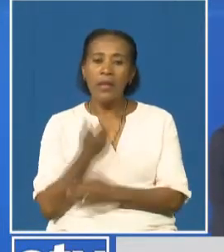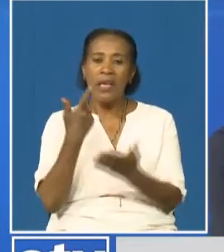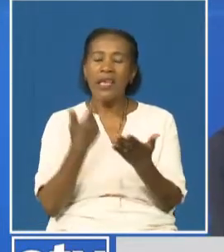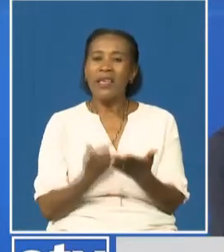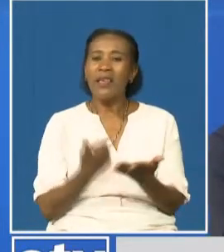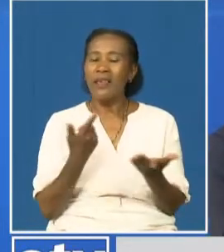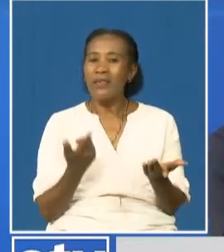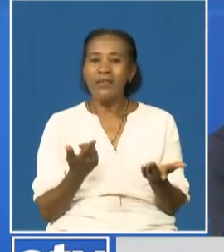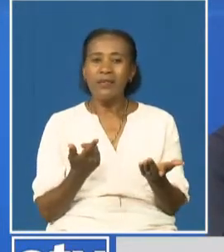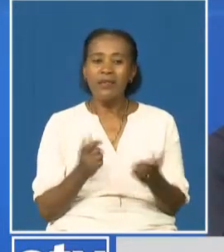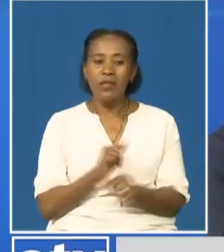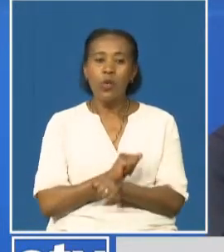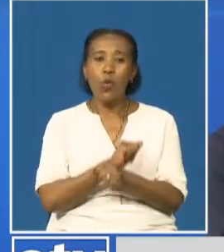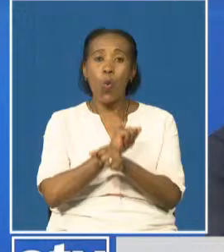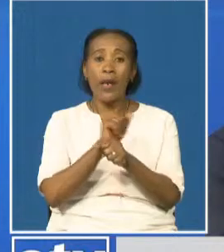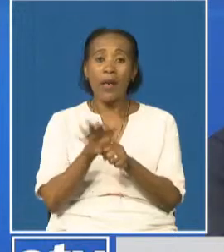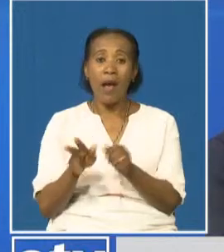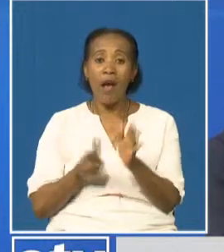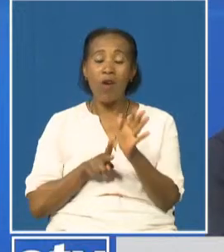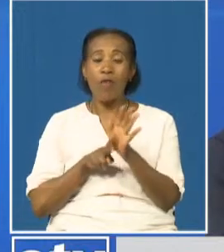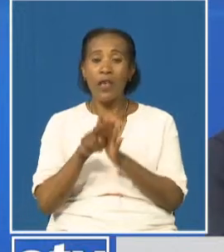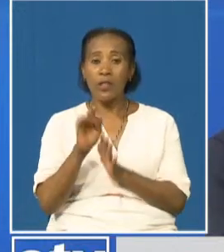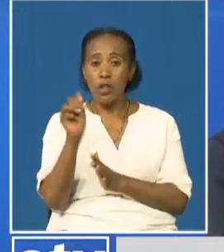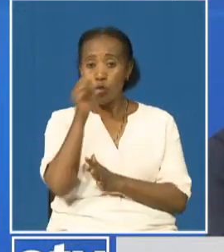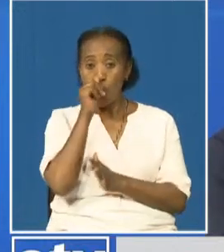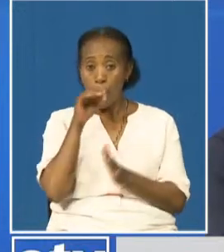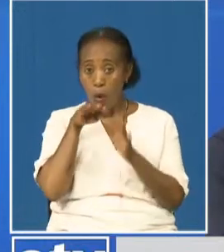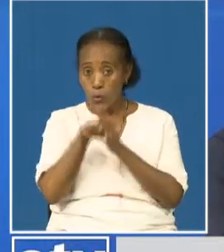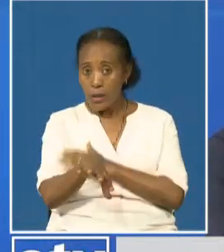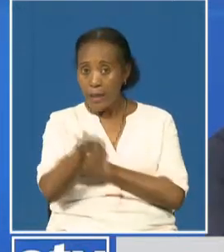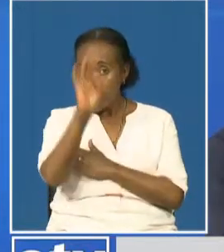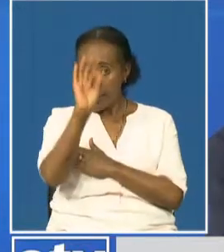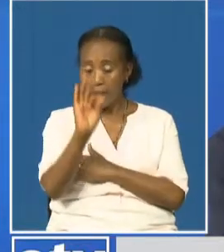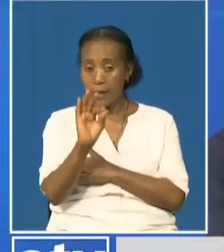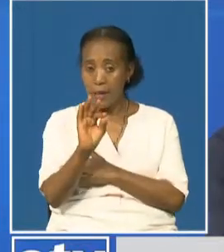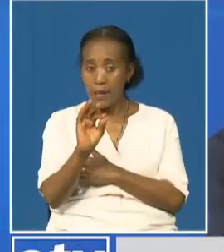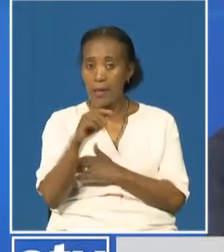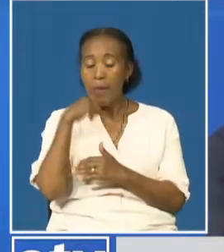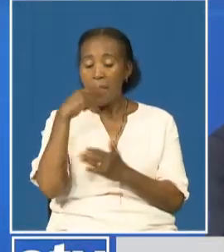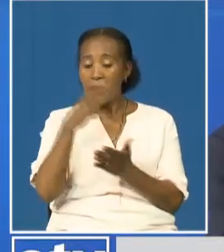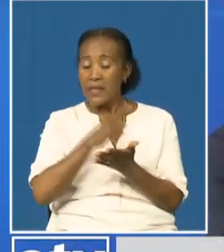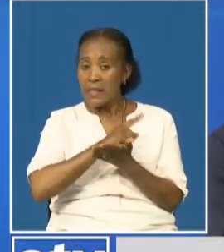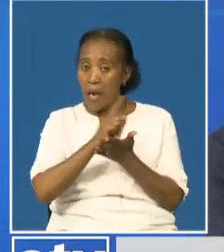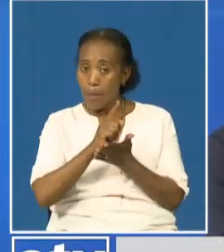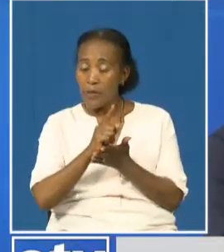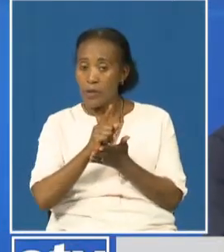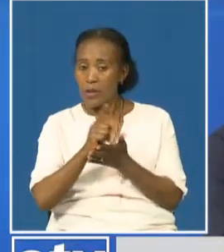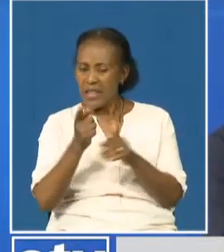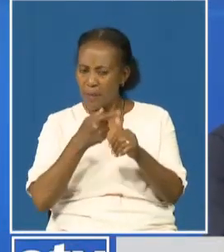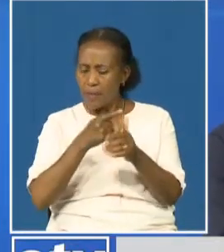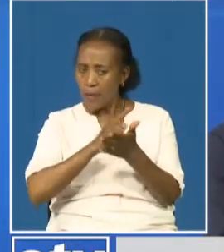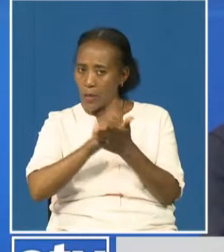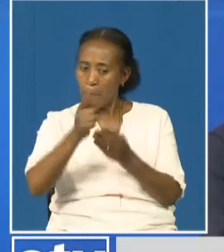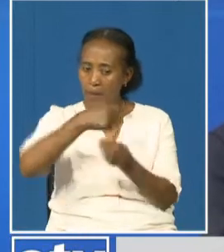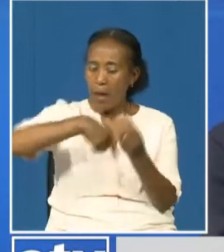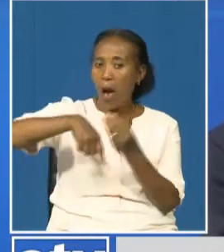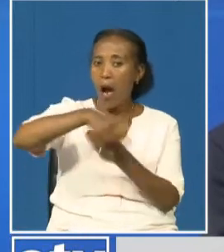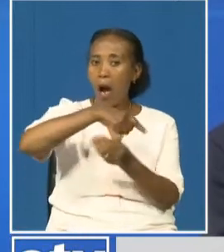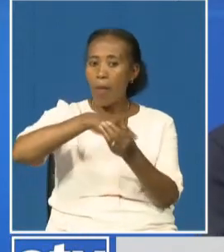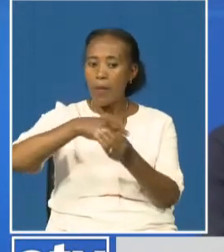ይሄ የኮሮና ቫይረስ ኢትዮጵያ ውስጥ ተገኘ በተባለበት ሳምንታት የመጀመሪያዎች ሳምንታት